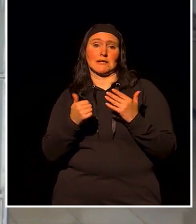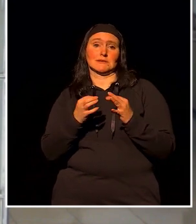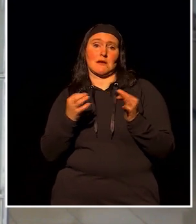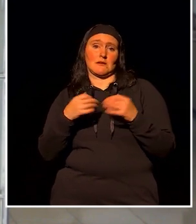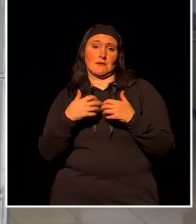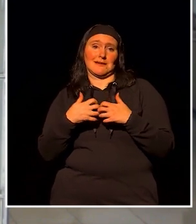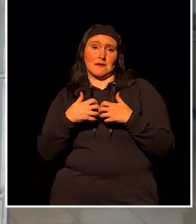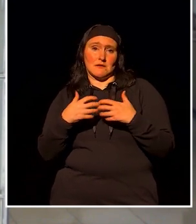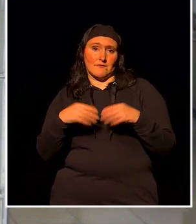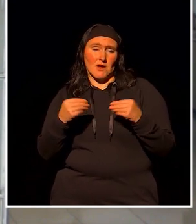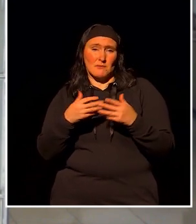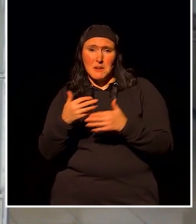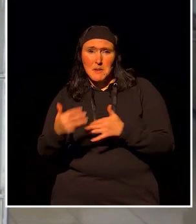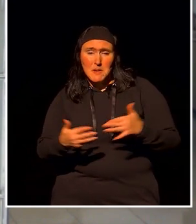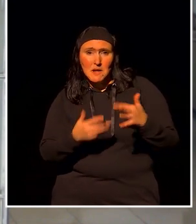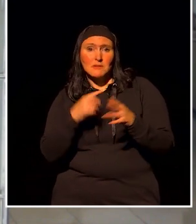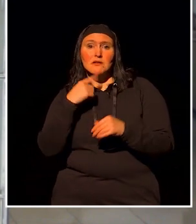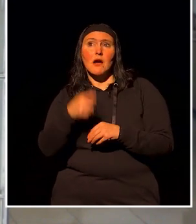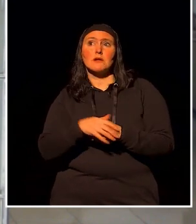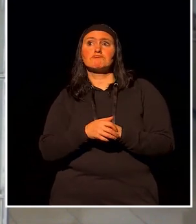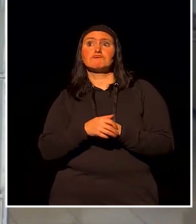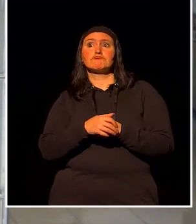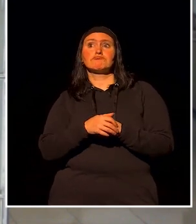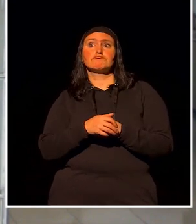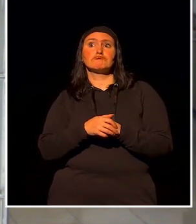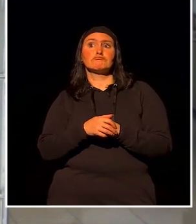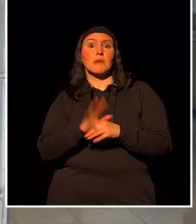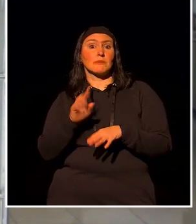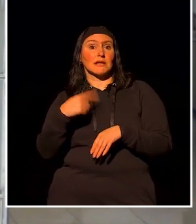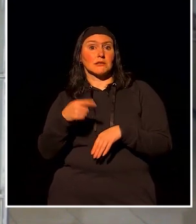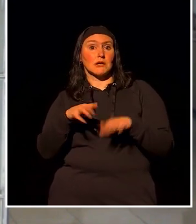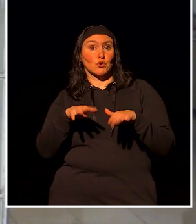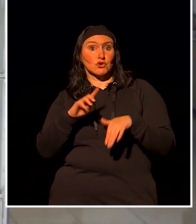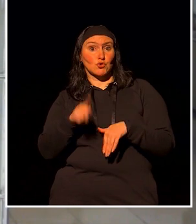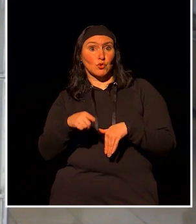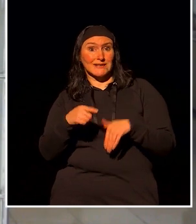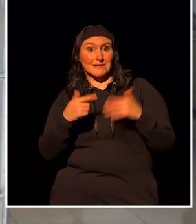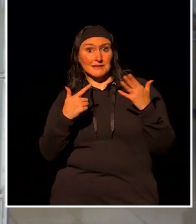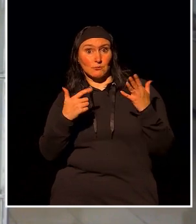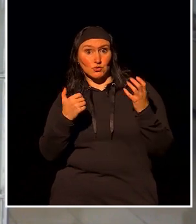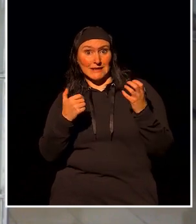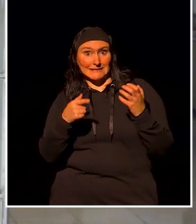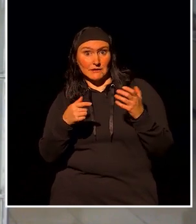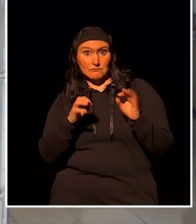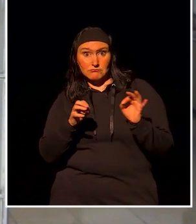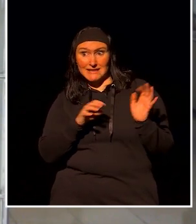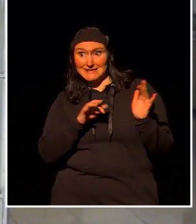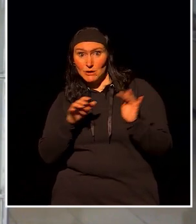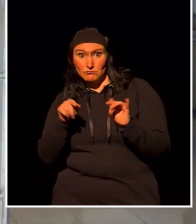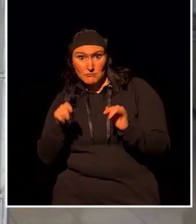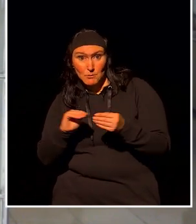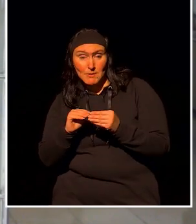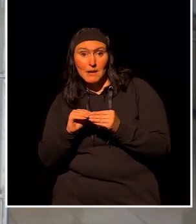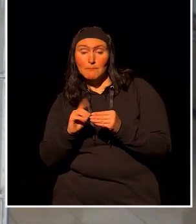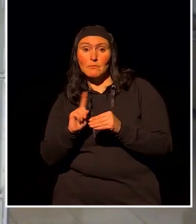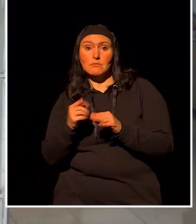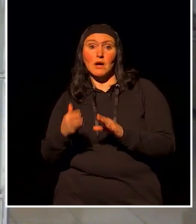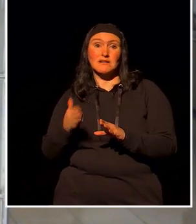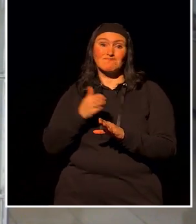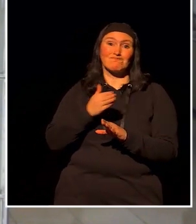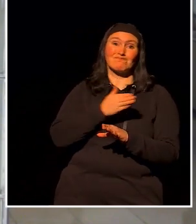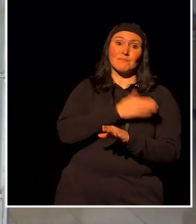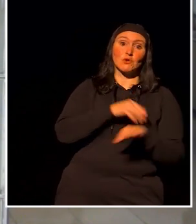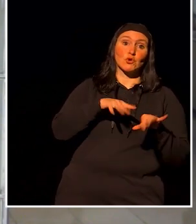nicht wirklich 1967 und die Siedlungen sind, sondern dass die Problematik auf 1948